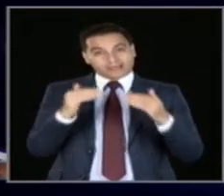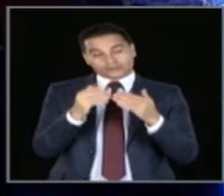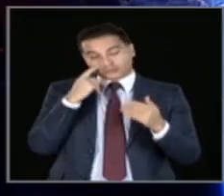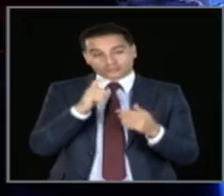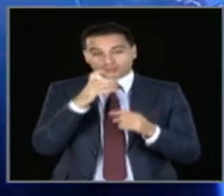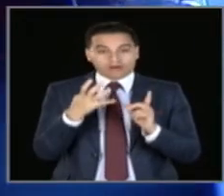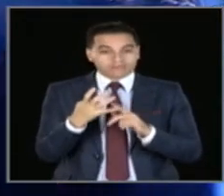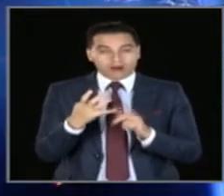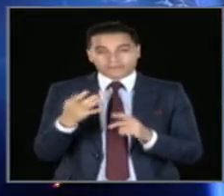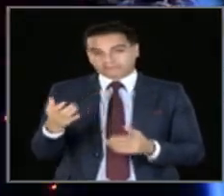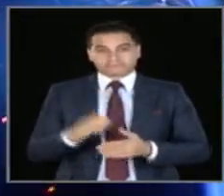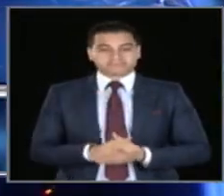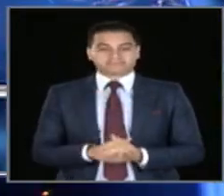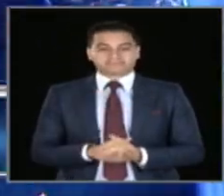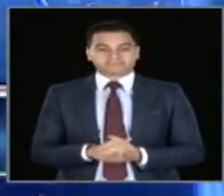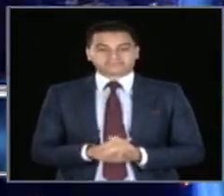الرابع،